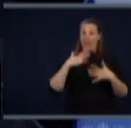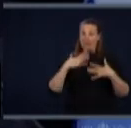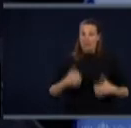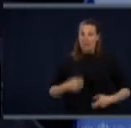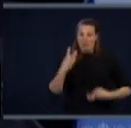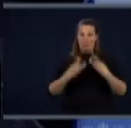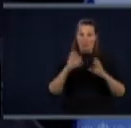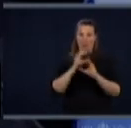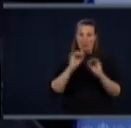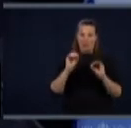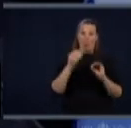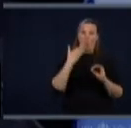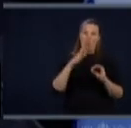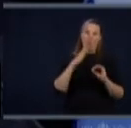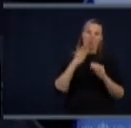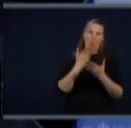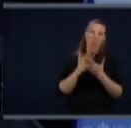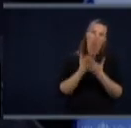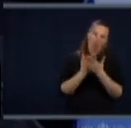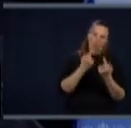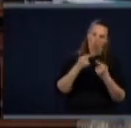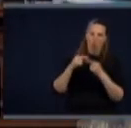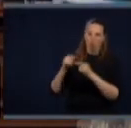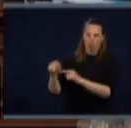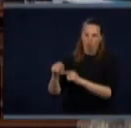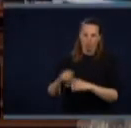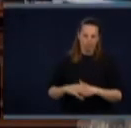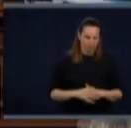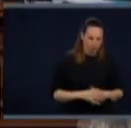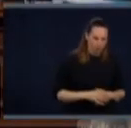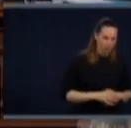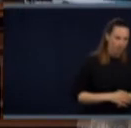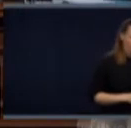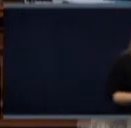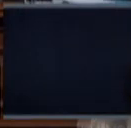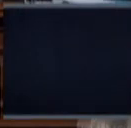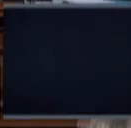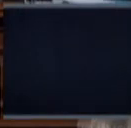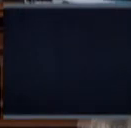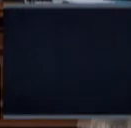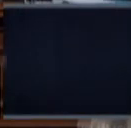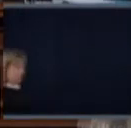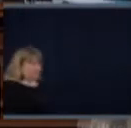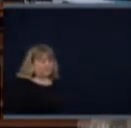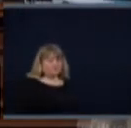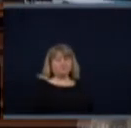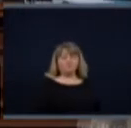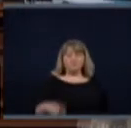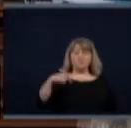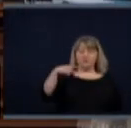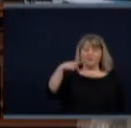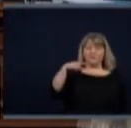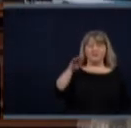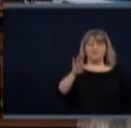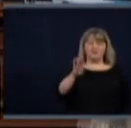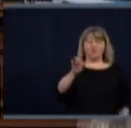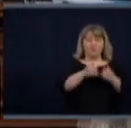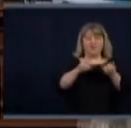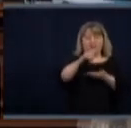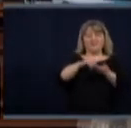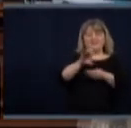les envoyer au milieu scolaire. Patrice Bergeron, La Presse canadienne. Bonjour à vous. Vous recommandez depuis donc vendredi dernier de porter